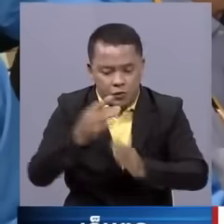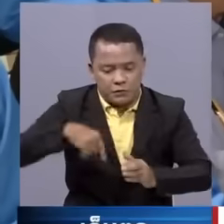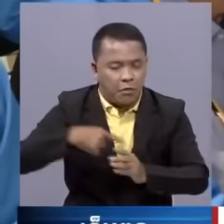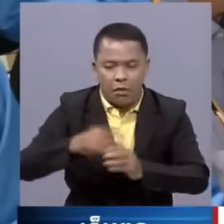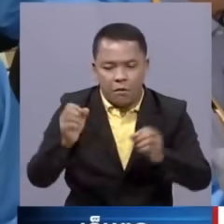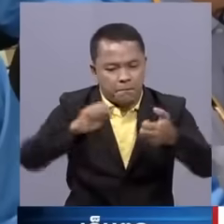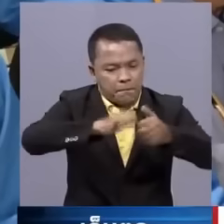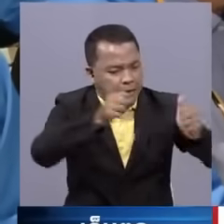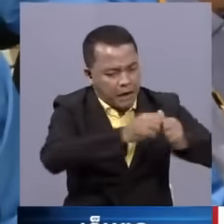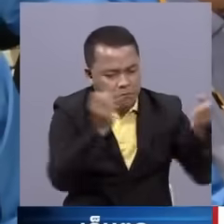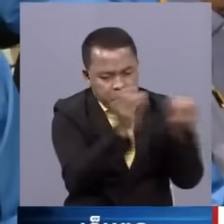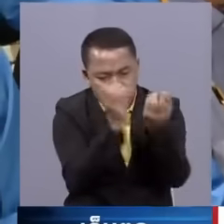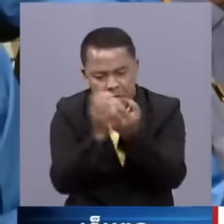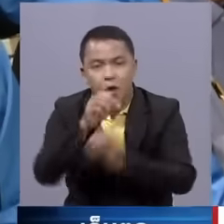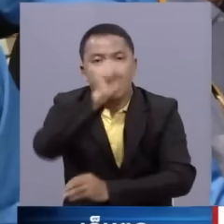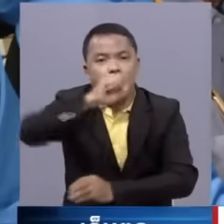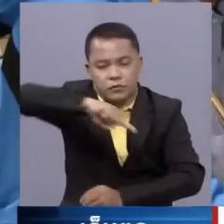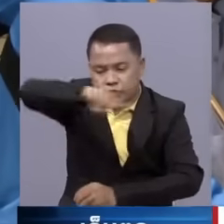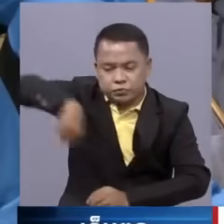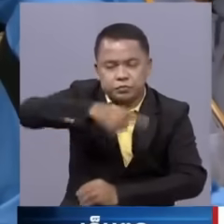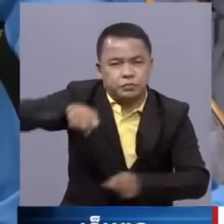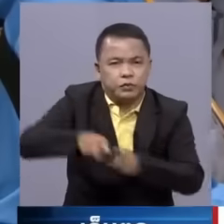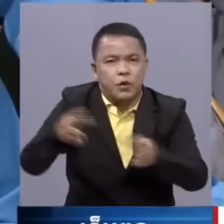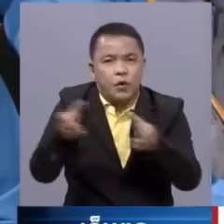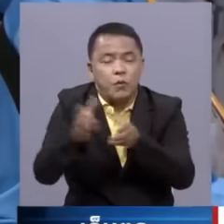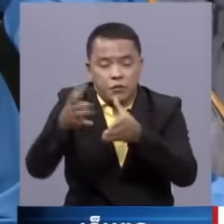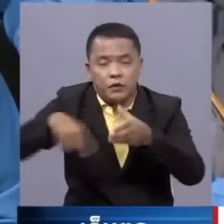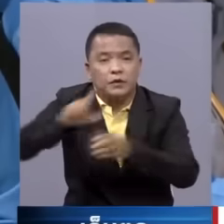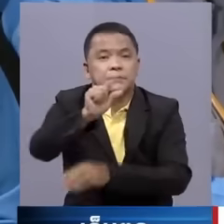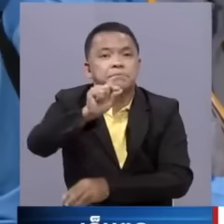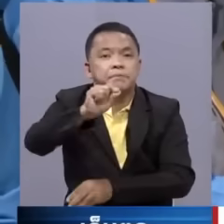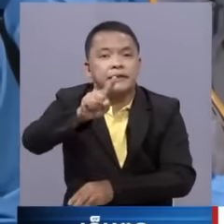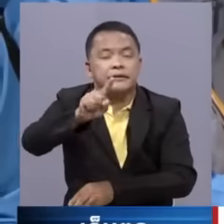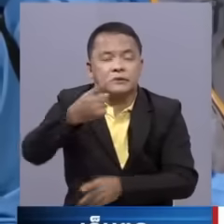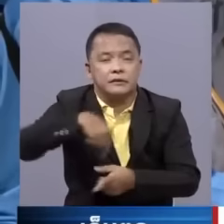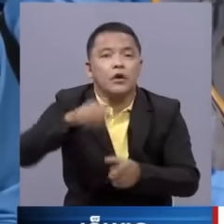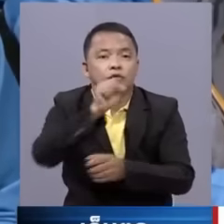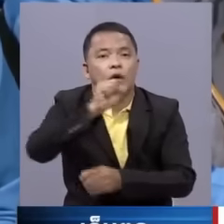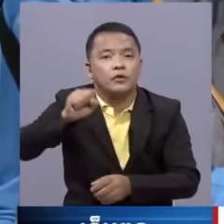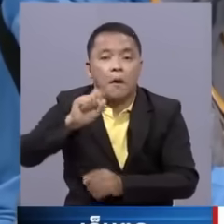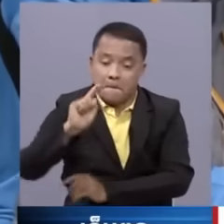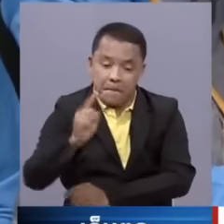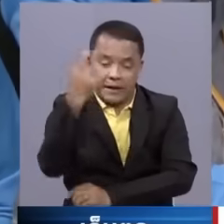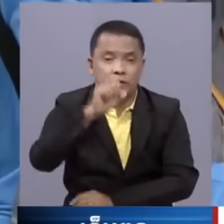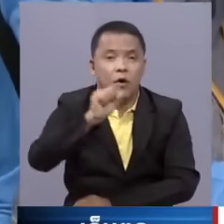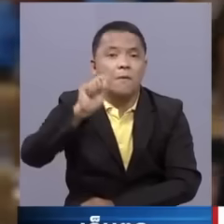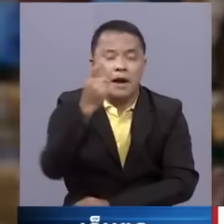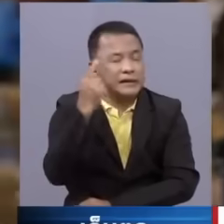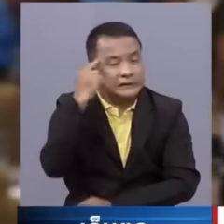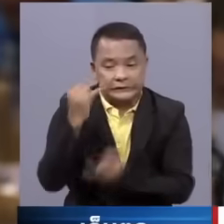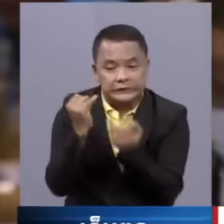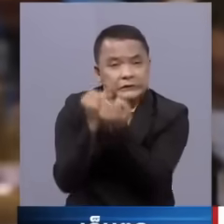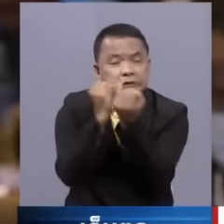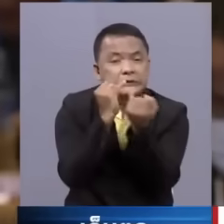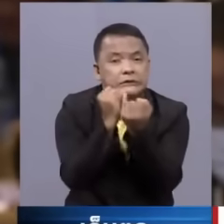นี้มันก็อกแตกนะฮะแล้วก็สสแต่ละคนที่เป็นกลุ่มใหญ่ 21คนเนี่ยต้องเรียกว่าเป็นส.สใหม่ด้วยนะไม่ได้ใกล้